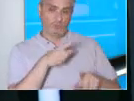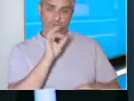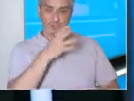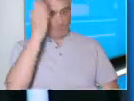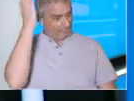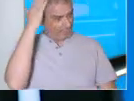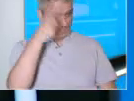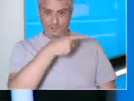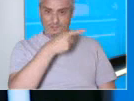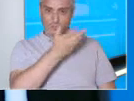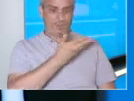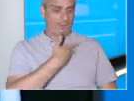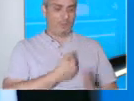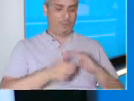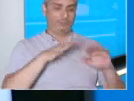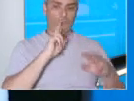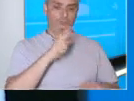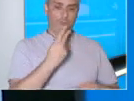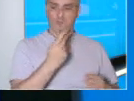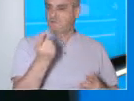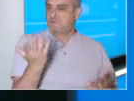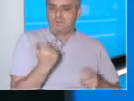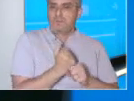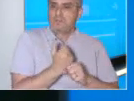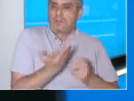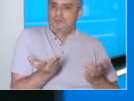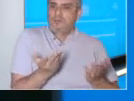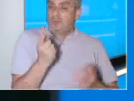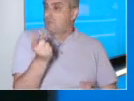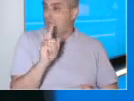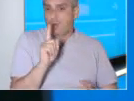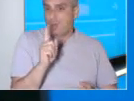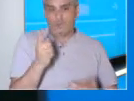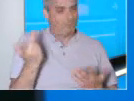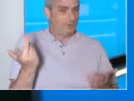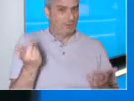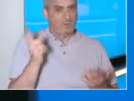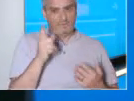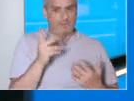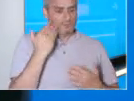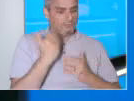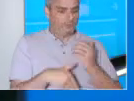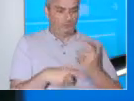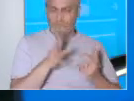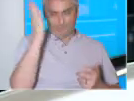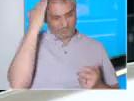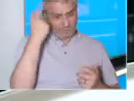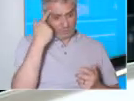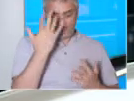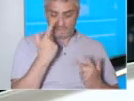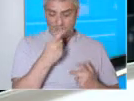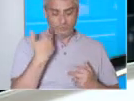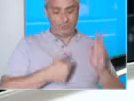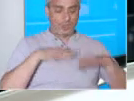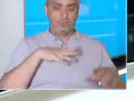בנט ולפיד, כשבנט מקבל ראשות ממשלה לשנתיים, מה אתם תעשו? אתה יודע מה, אתה אולי לא ממלכתי. אבל הרי בסוף בנט יודע שברגע שהוא